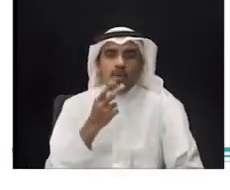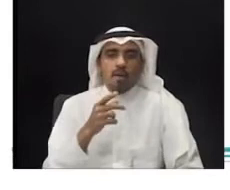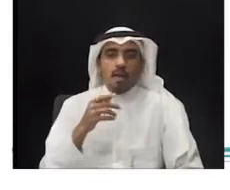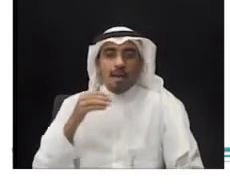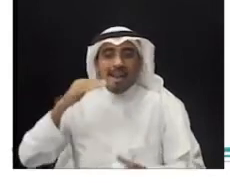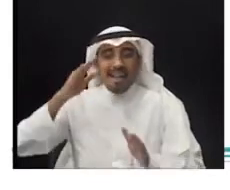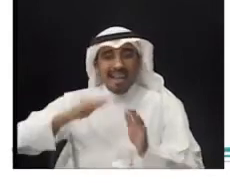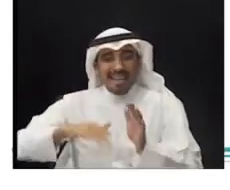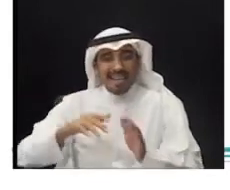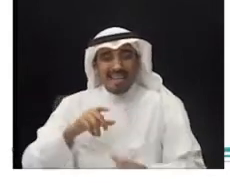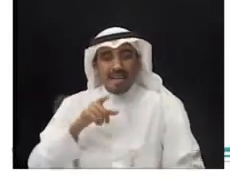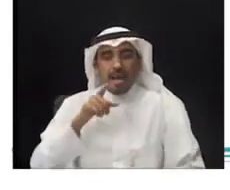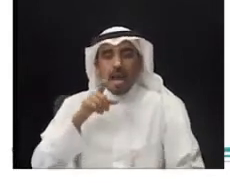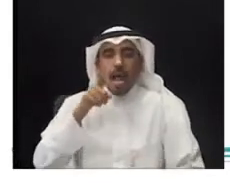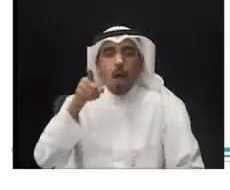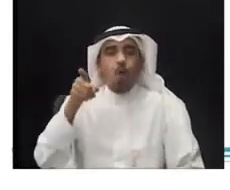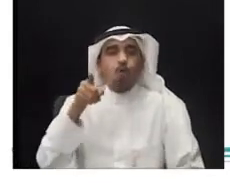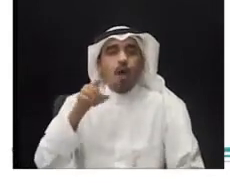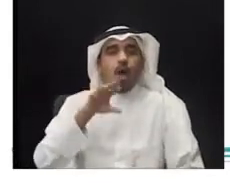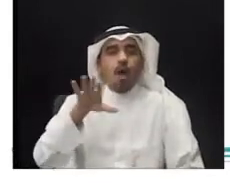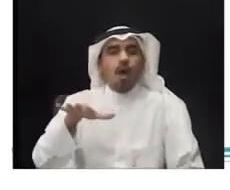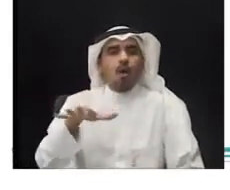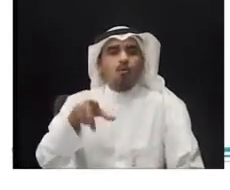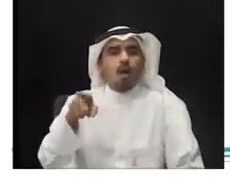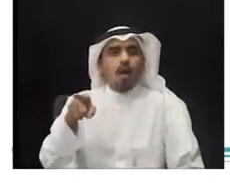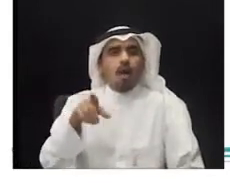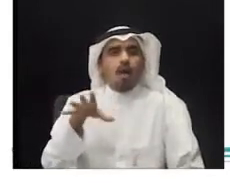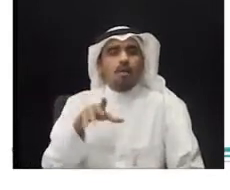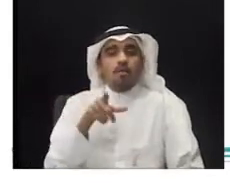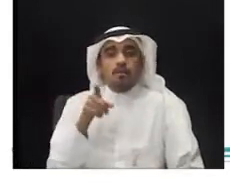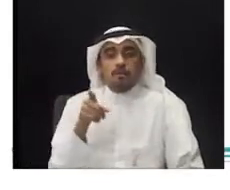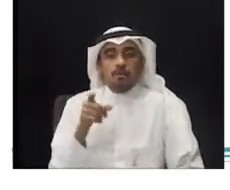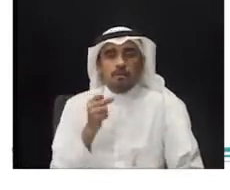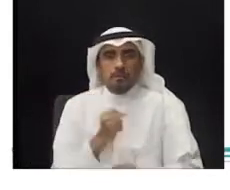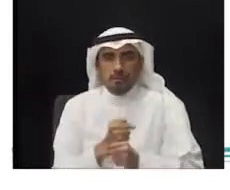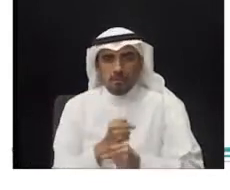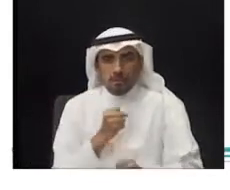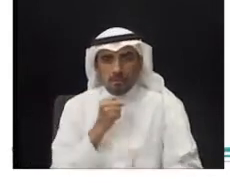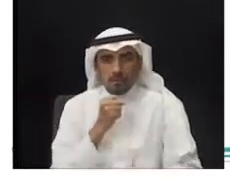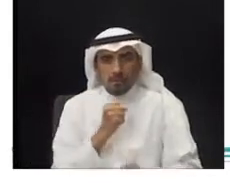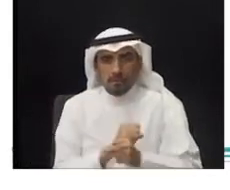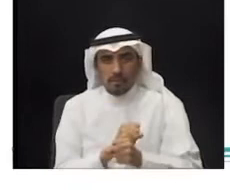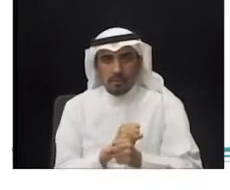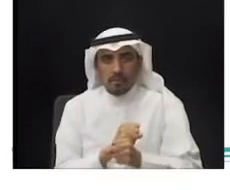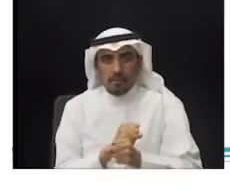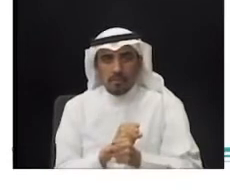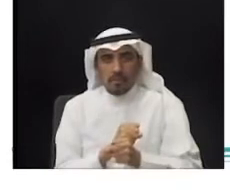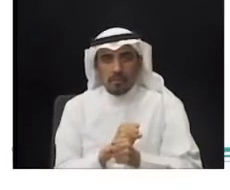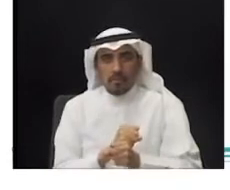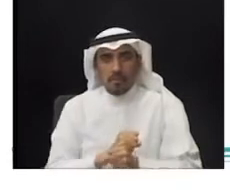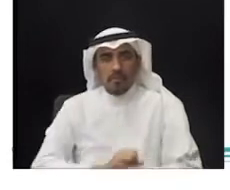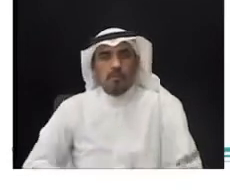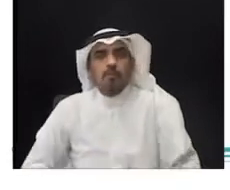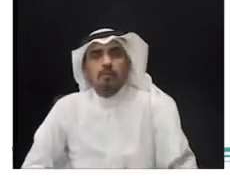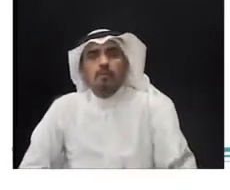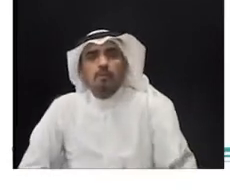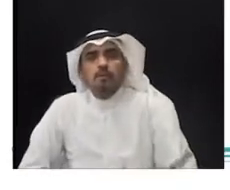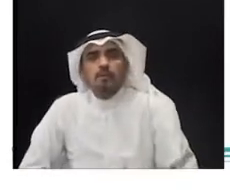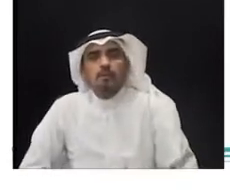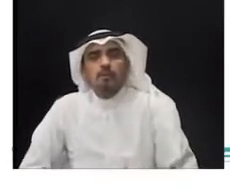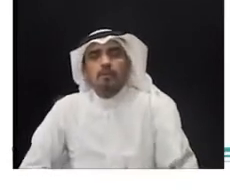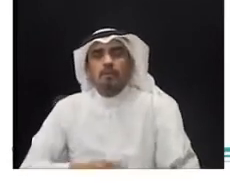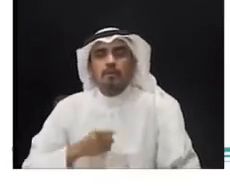مثنى. في المثال الأخير اسم الإشارة هؤلاء، وهؤلاء تستعمل